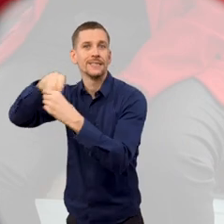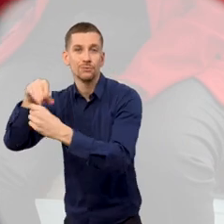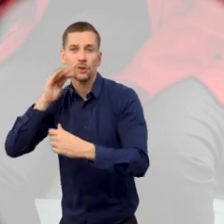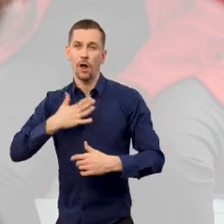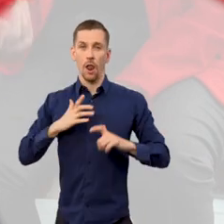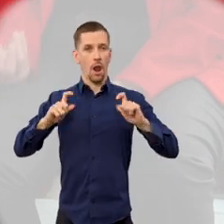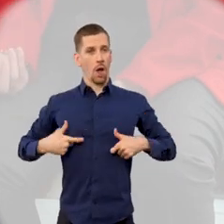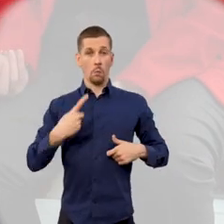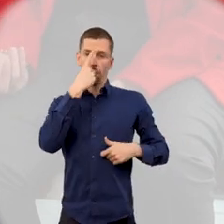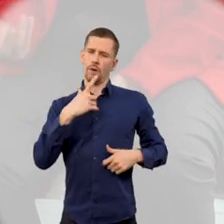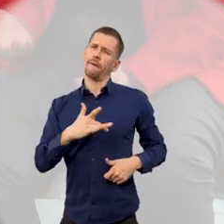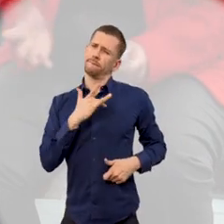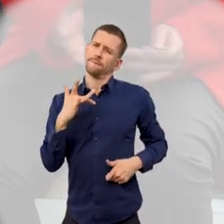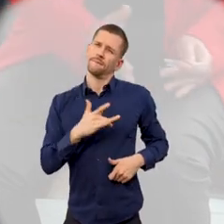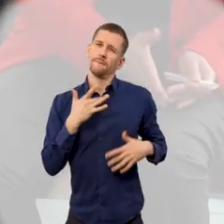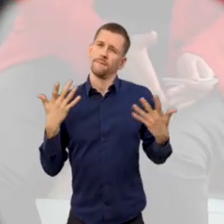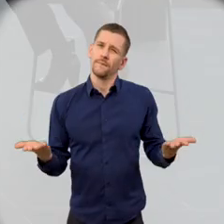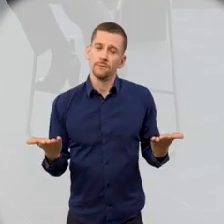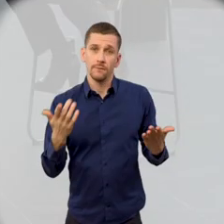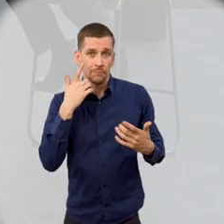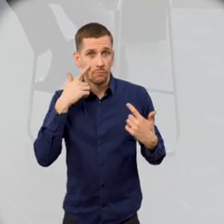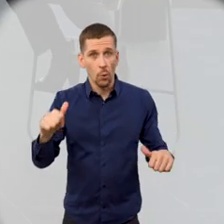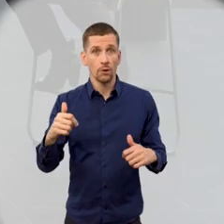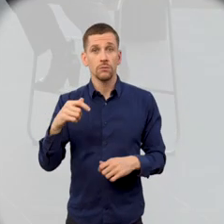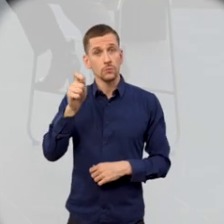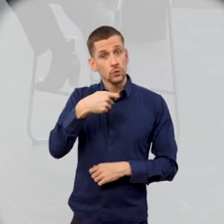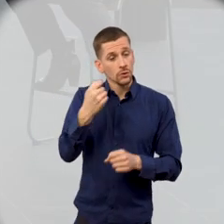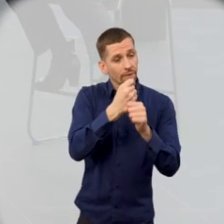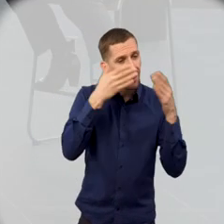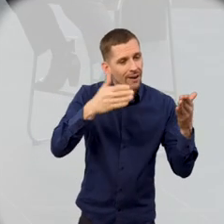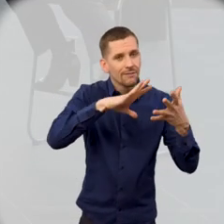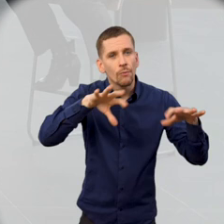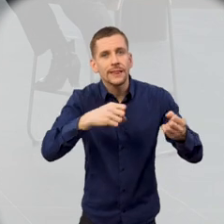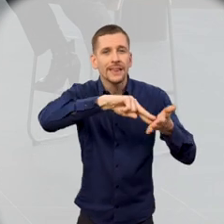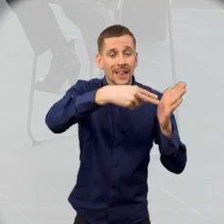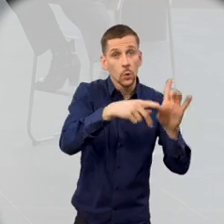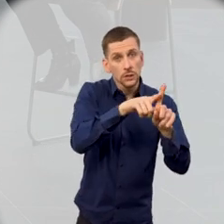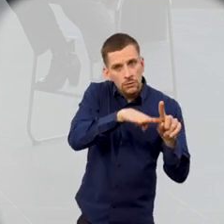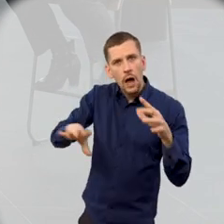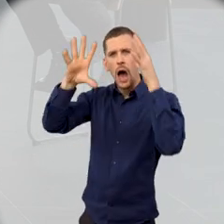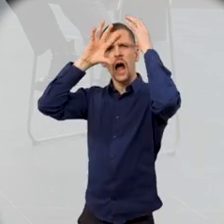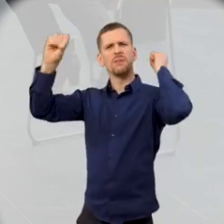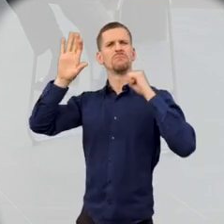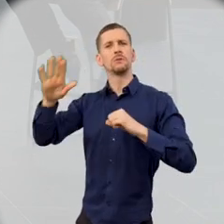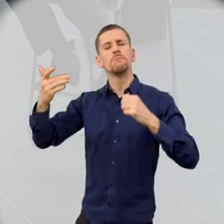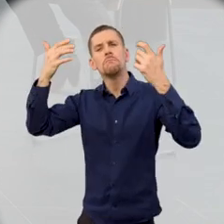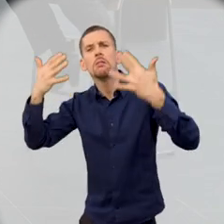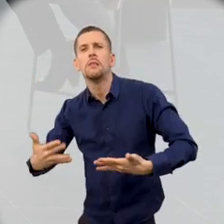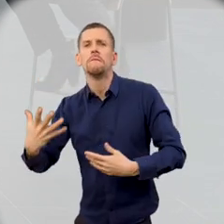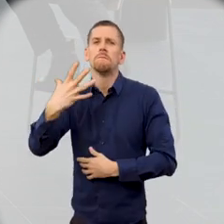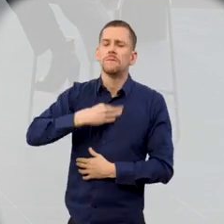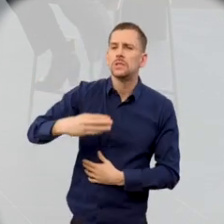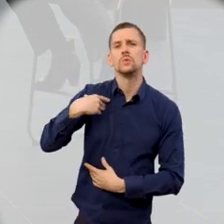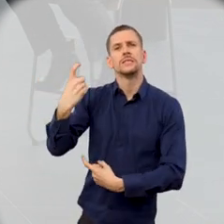School, donc c'est des profils qui sont intéressants parce qu'il y a à la fois les savoir-faire et les savoirs académiques, puisqu'on continue chez